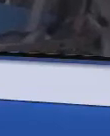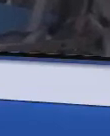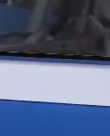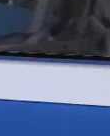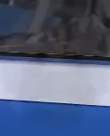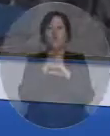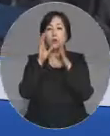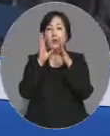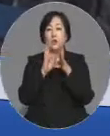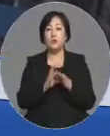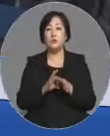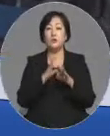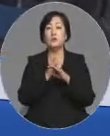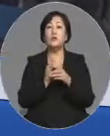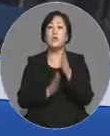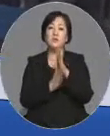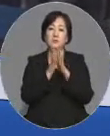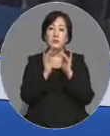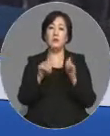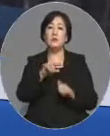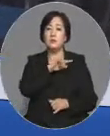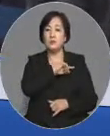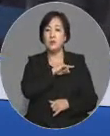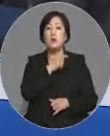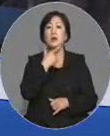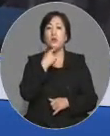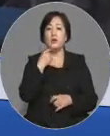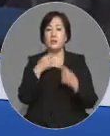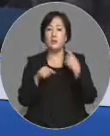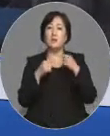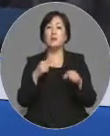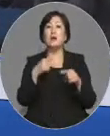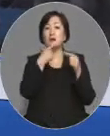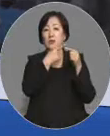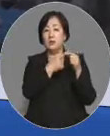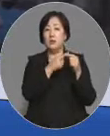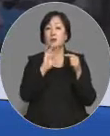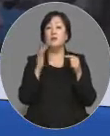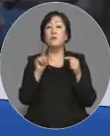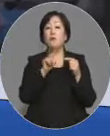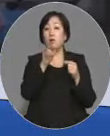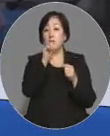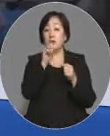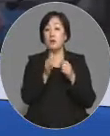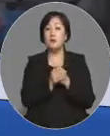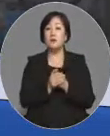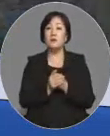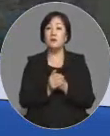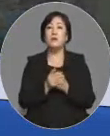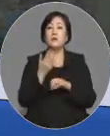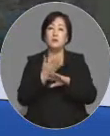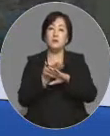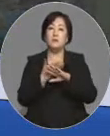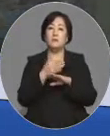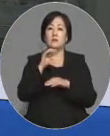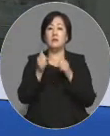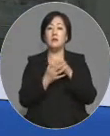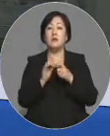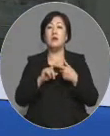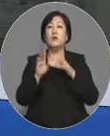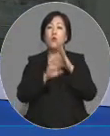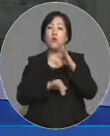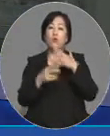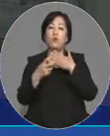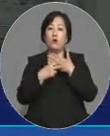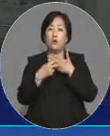코로나19 이후 울산 시민들이 가장 원하는 행정 1순위는 어떤 걸까요? 다름 아닌